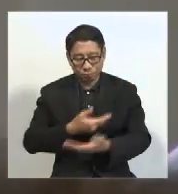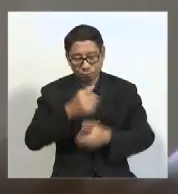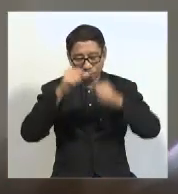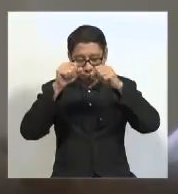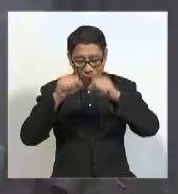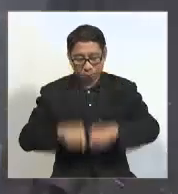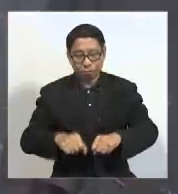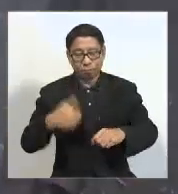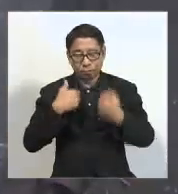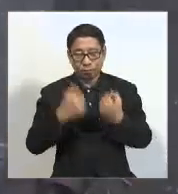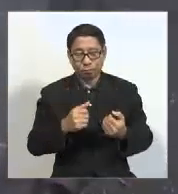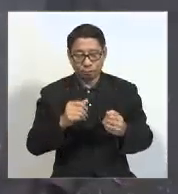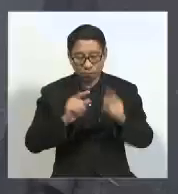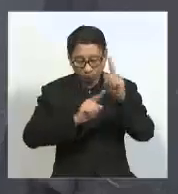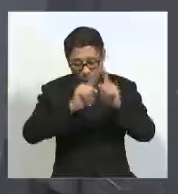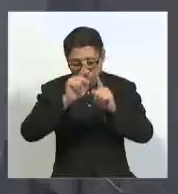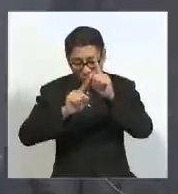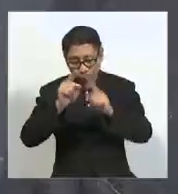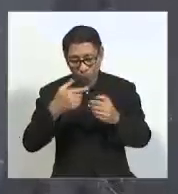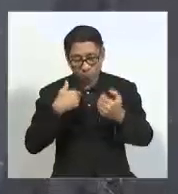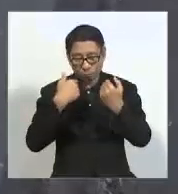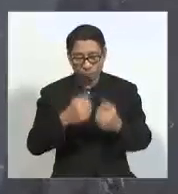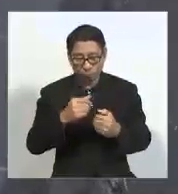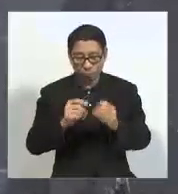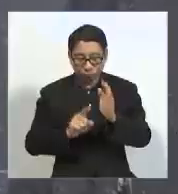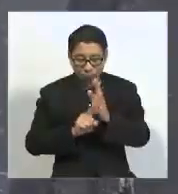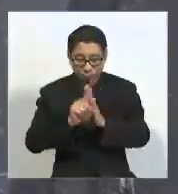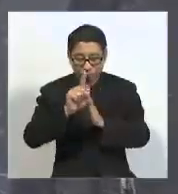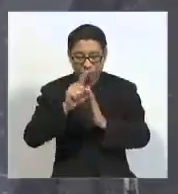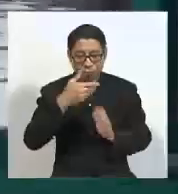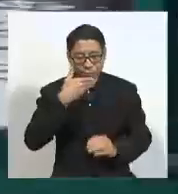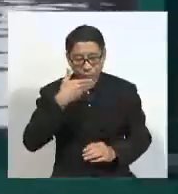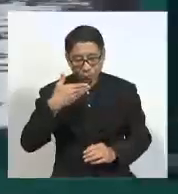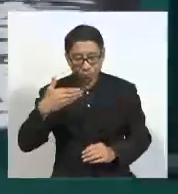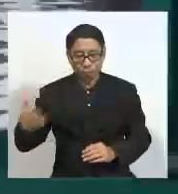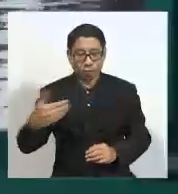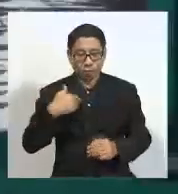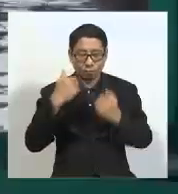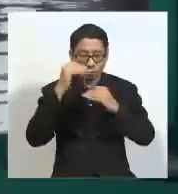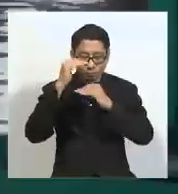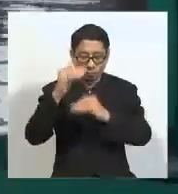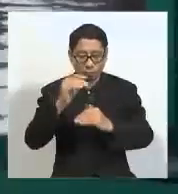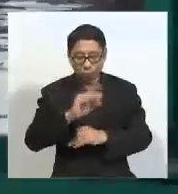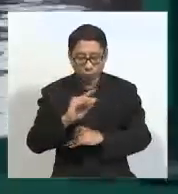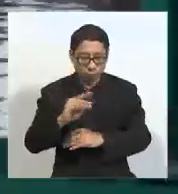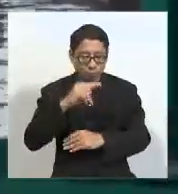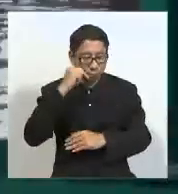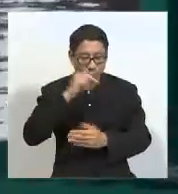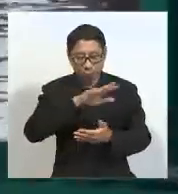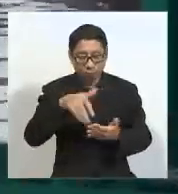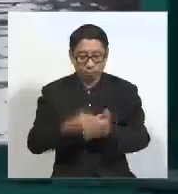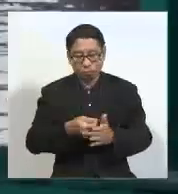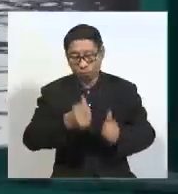มติเห็นชอบการประเมินผลผลิตสูงสุดที่ยั่งยืนและการกำหนดปริมาณสัตว์น้ำทั้งหมด